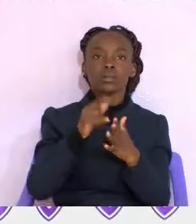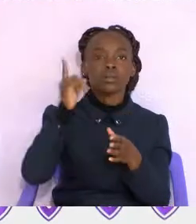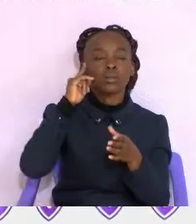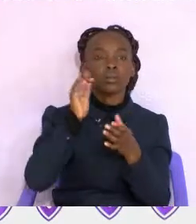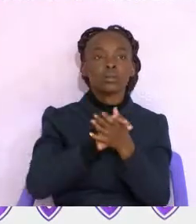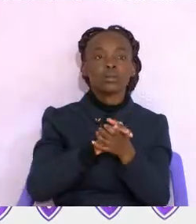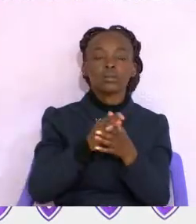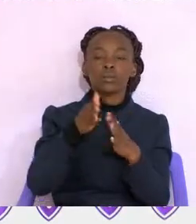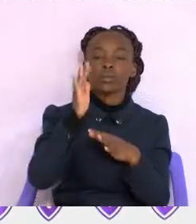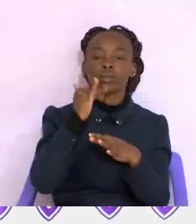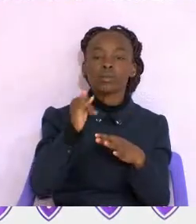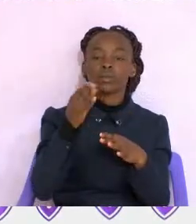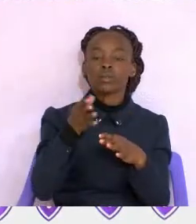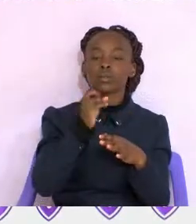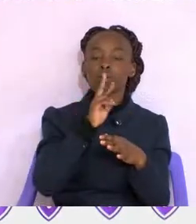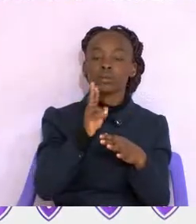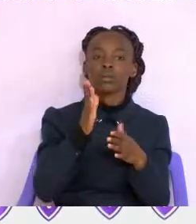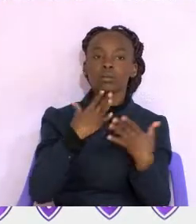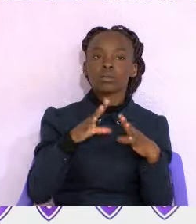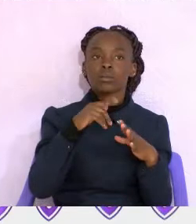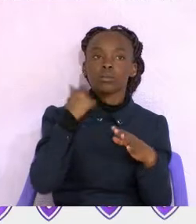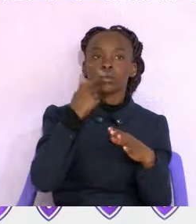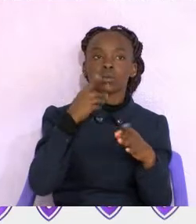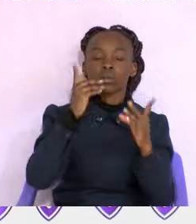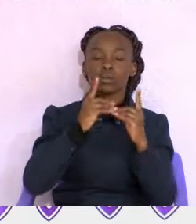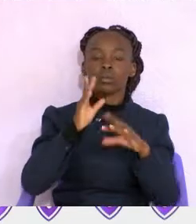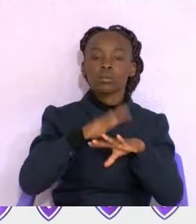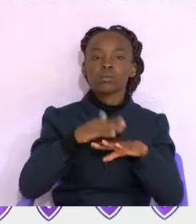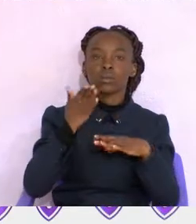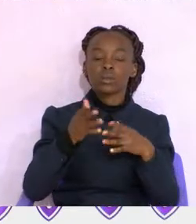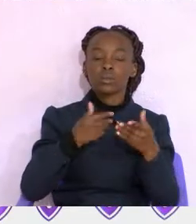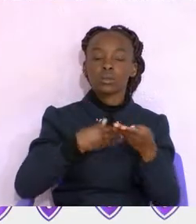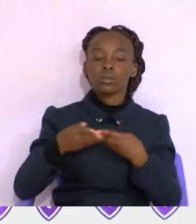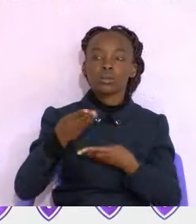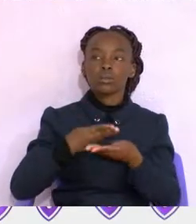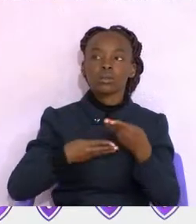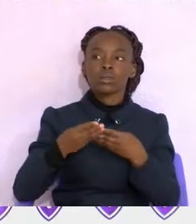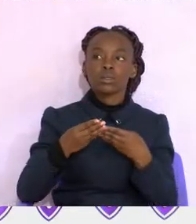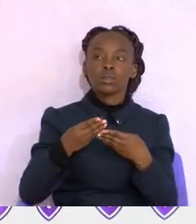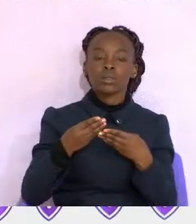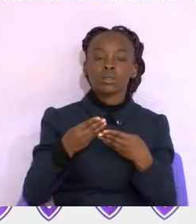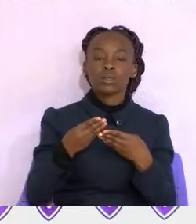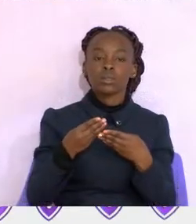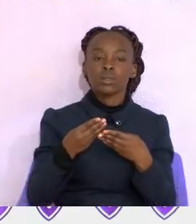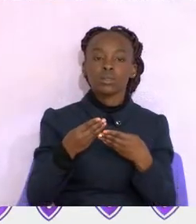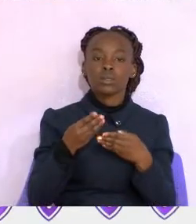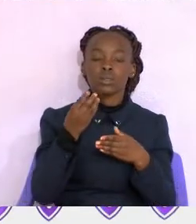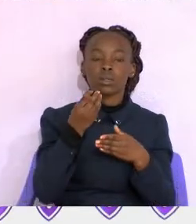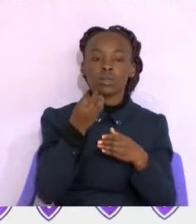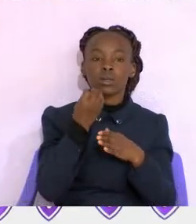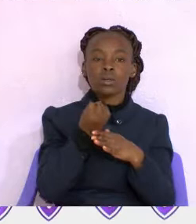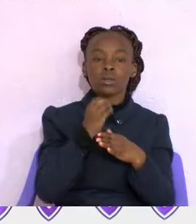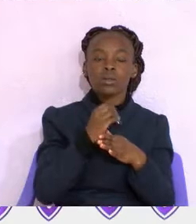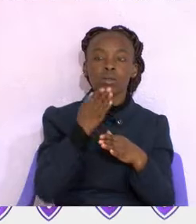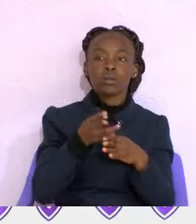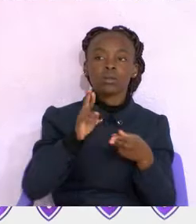wapendwa, kuna watu wametegemea kuamini biashara zao. Wengine wamekuwa wakitegemea kuamini wale relatives wao.